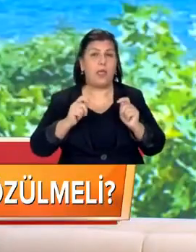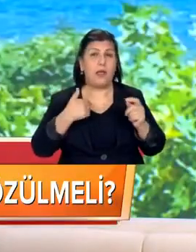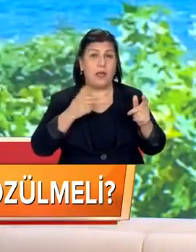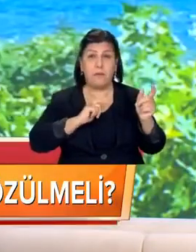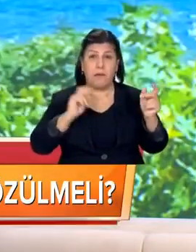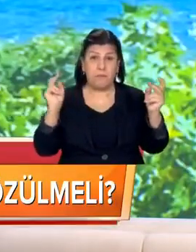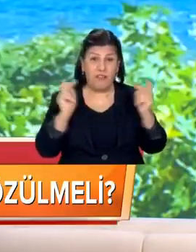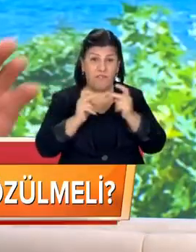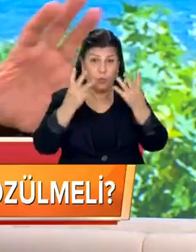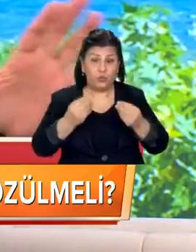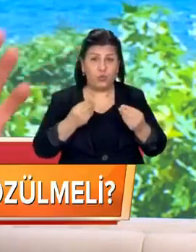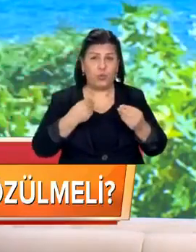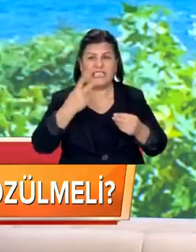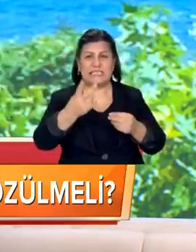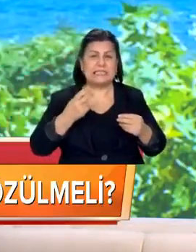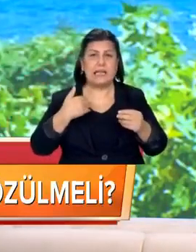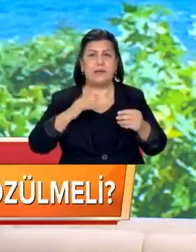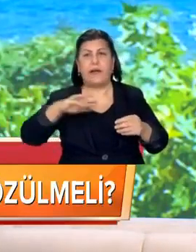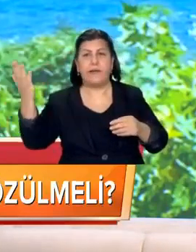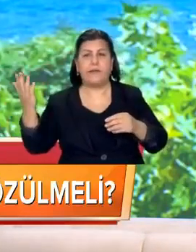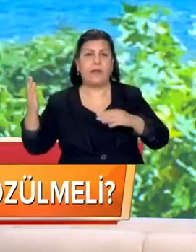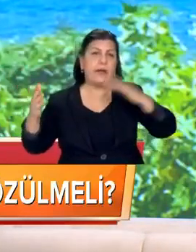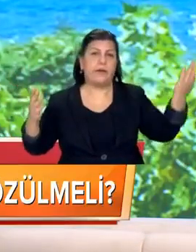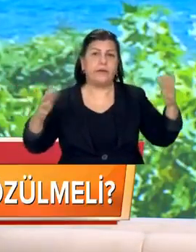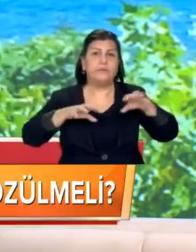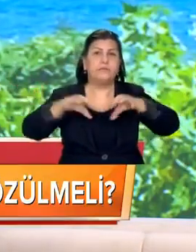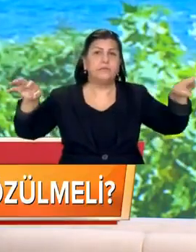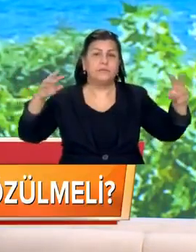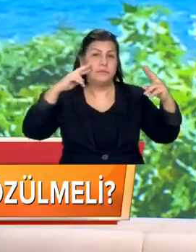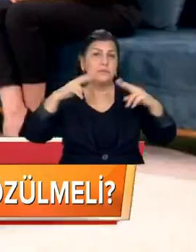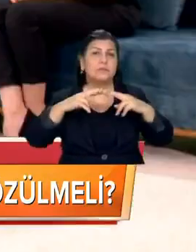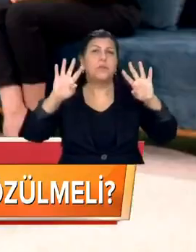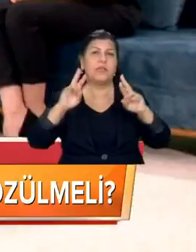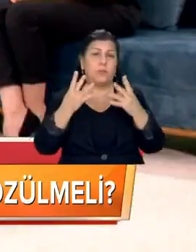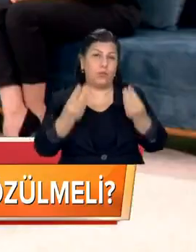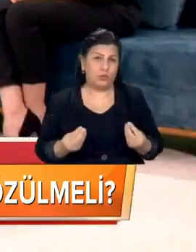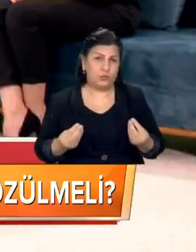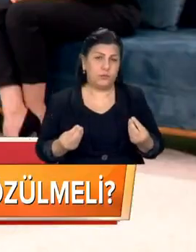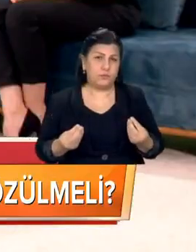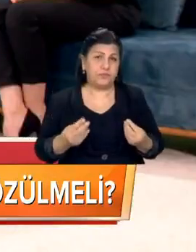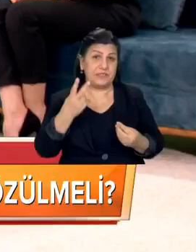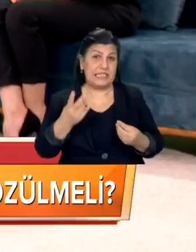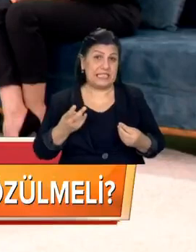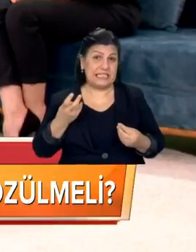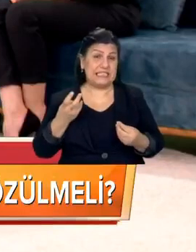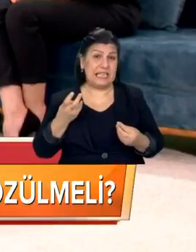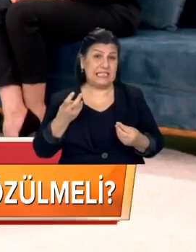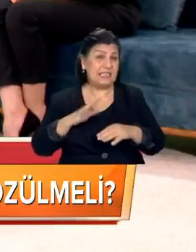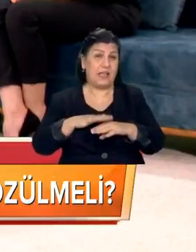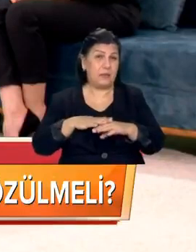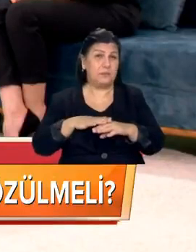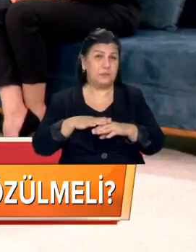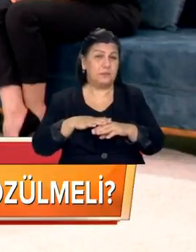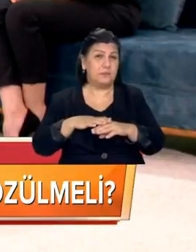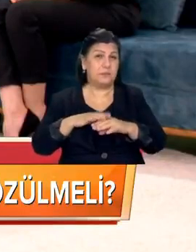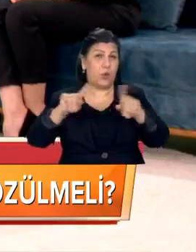ne kadar süre dedim ki iki saat ayrı odalarda kalacakları Fakat bu iki saatte kişiler ne yapacak Gidip Diğer odada Ben